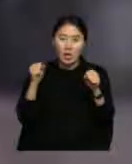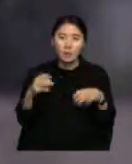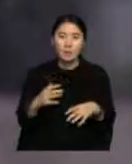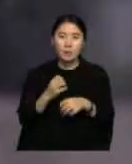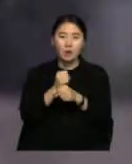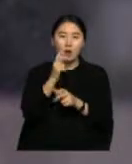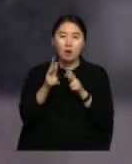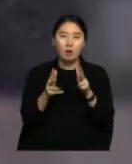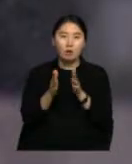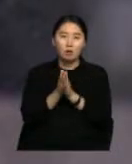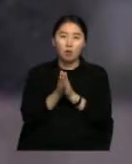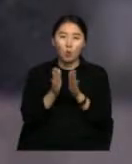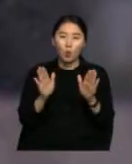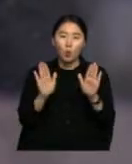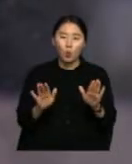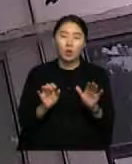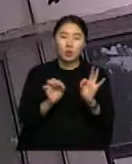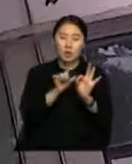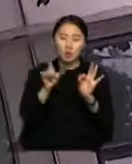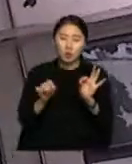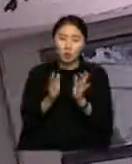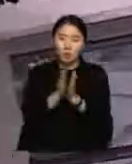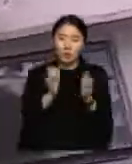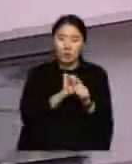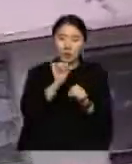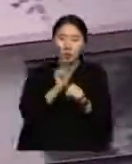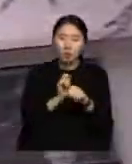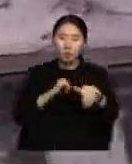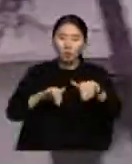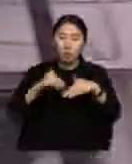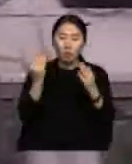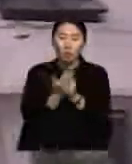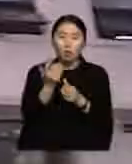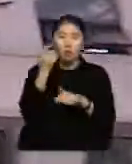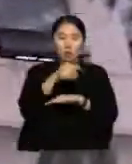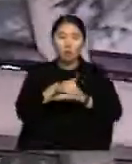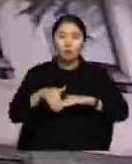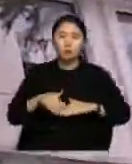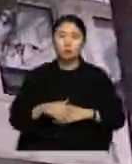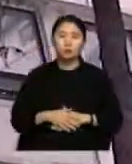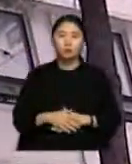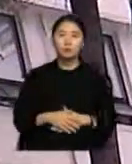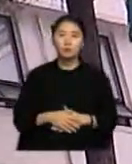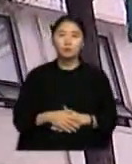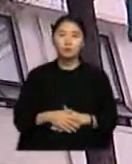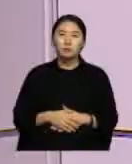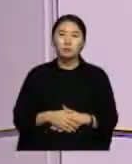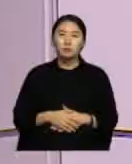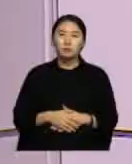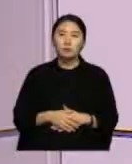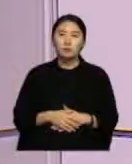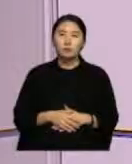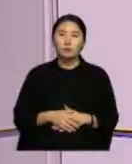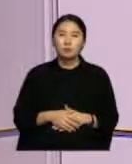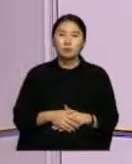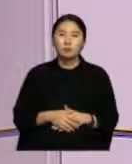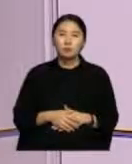마무리하고 공사에 착공해 올해 10월 책 특화 거리를 완성할 계획입니다. 딜라이브 서울경기 케이블TV 송지혜입니다.